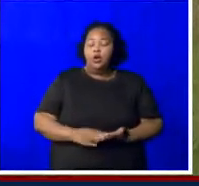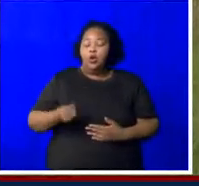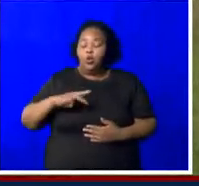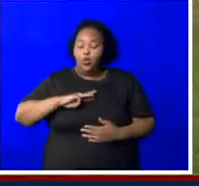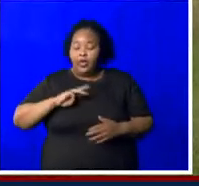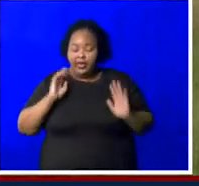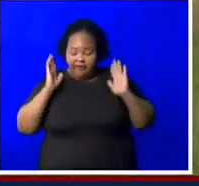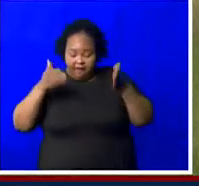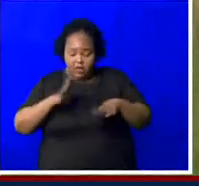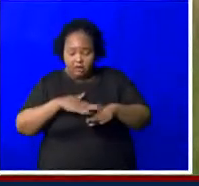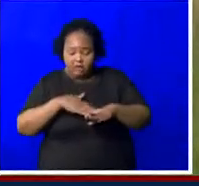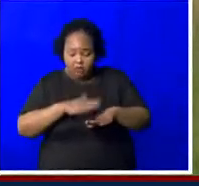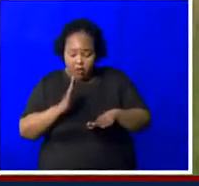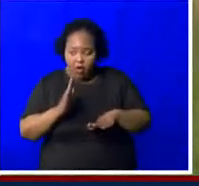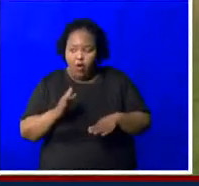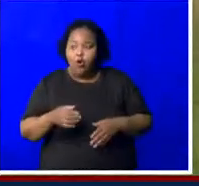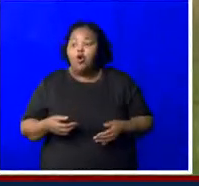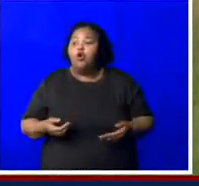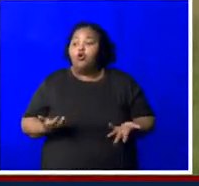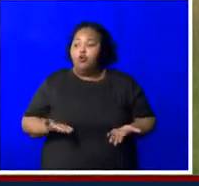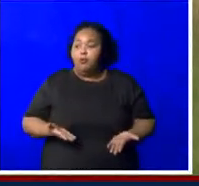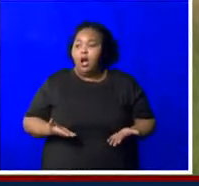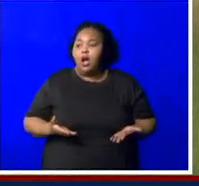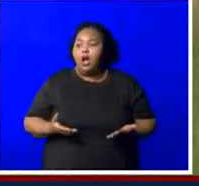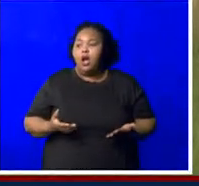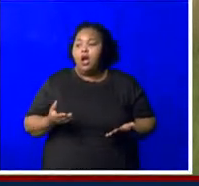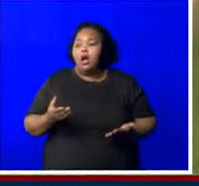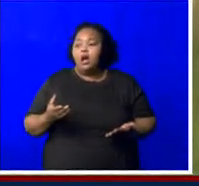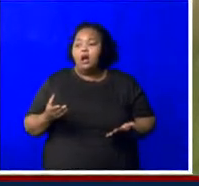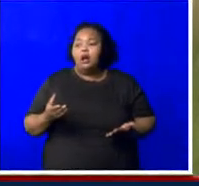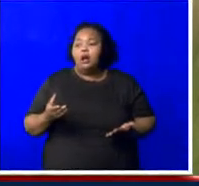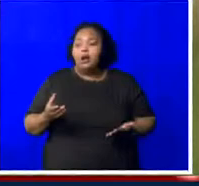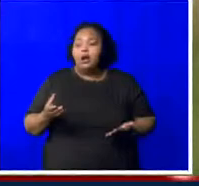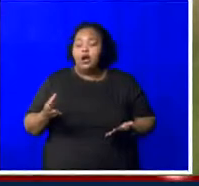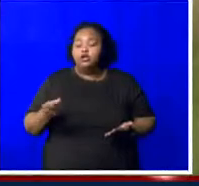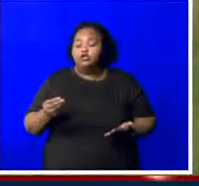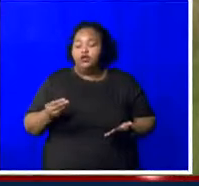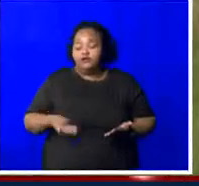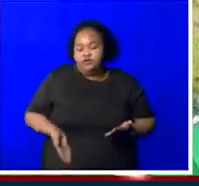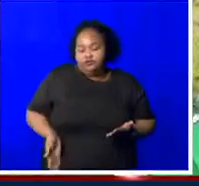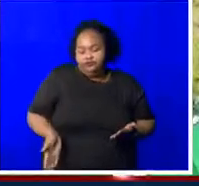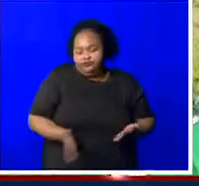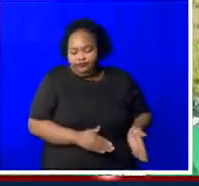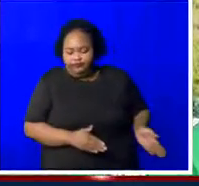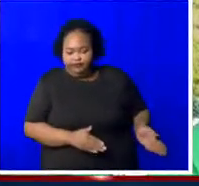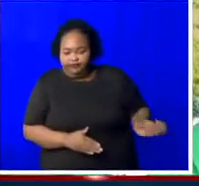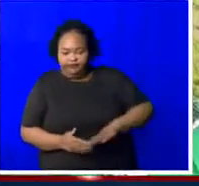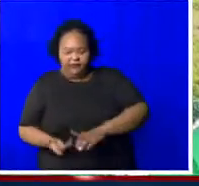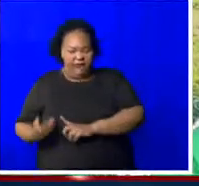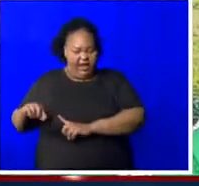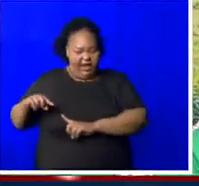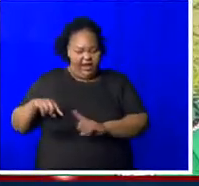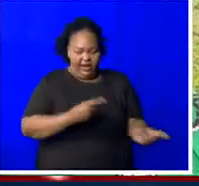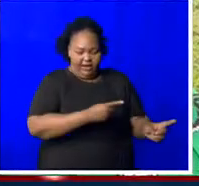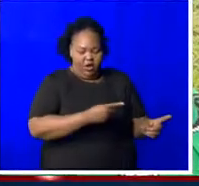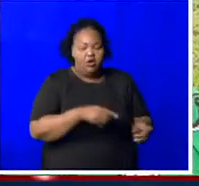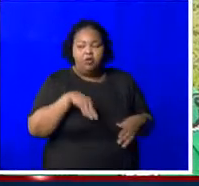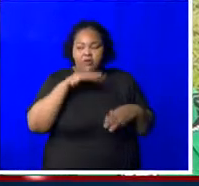seyingcola kakhulu seyukhanza kulahlwa tishuma noma bengikuphi noma ngikuphi sase sehlangana